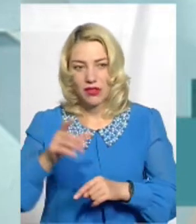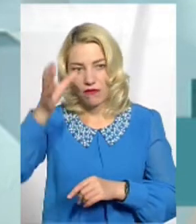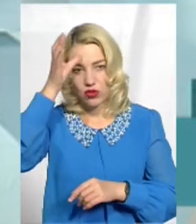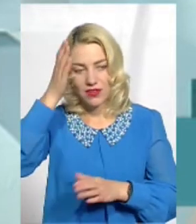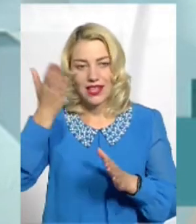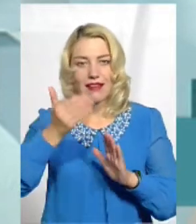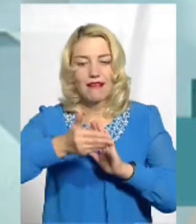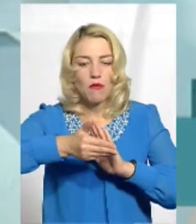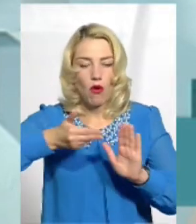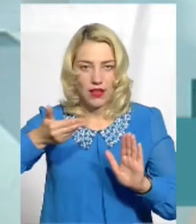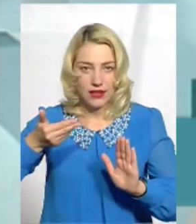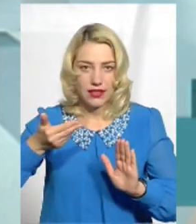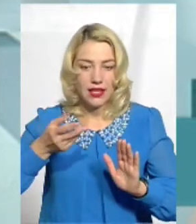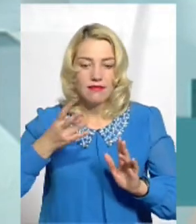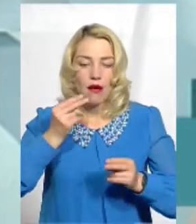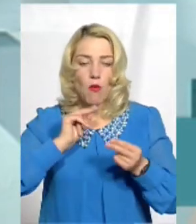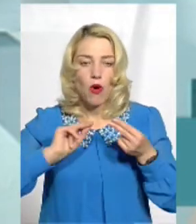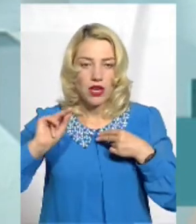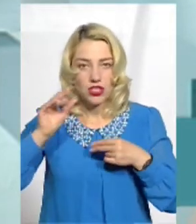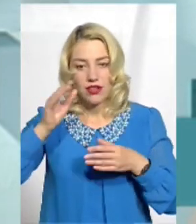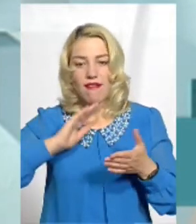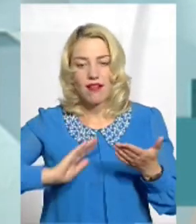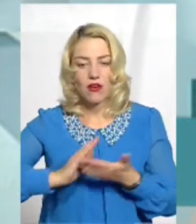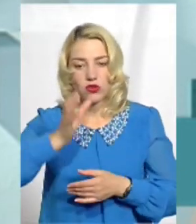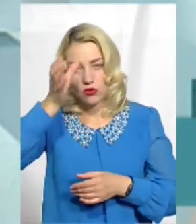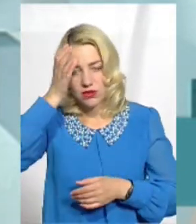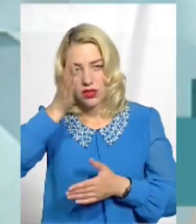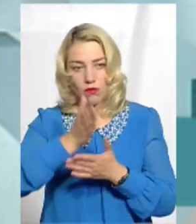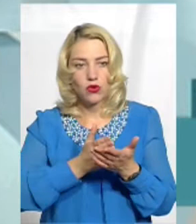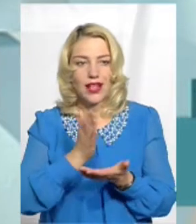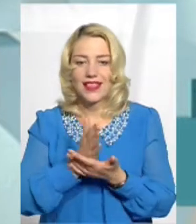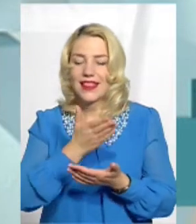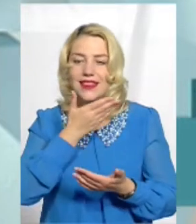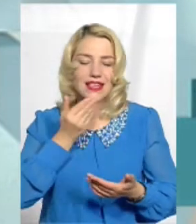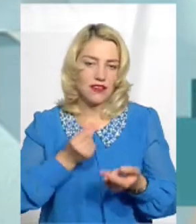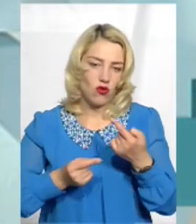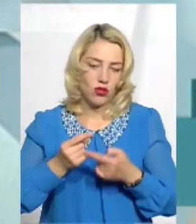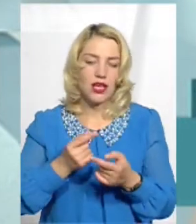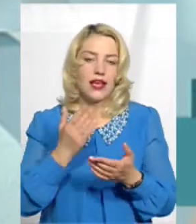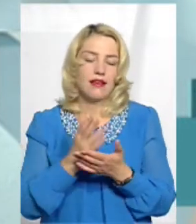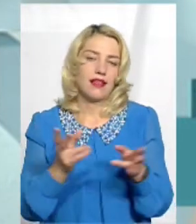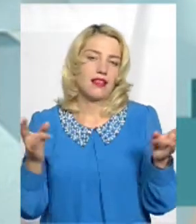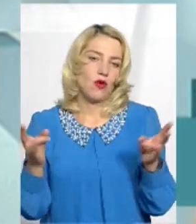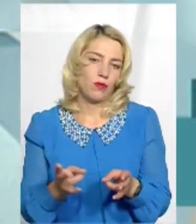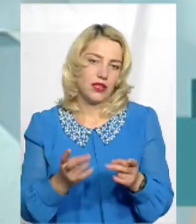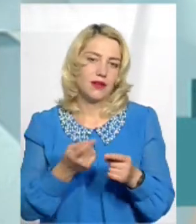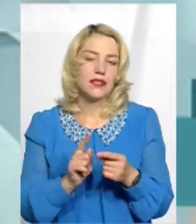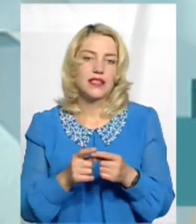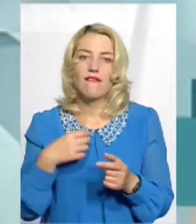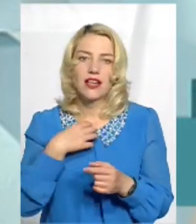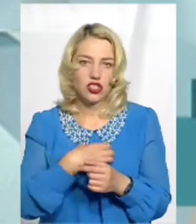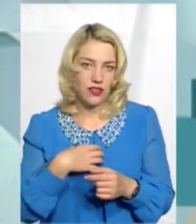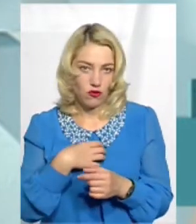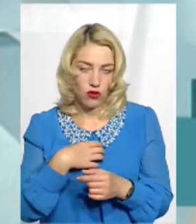які покликані на покращення якості освітніх послуг, є незворотніми і є необхідними. Це надзвичайно